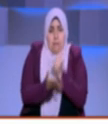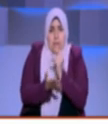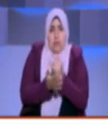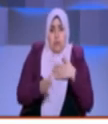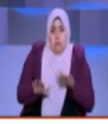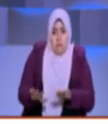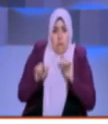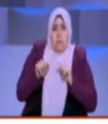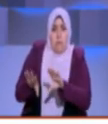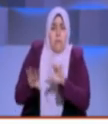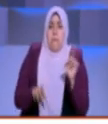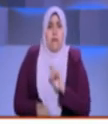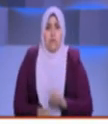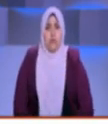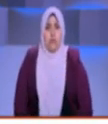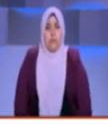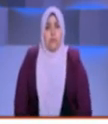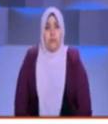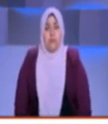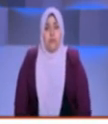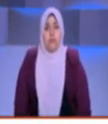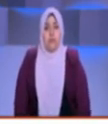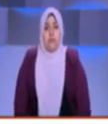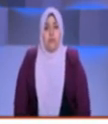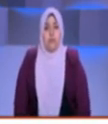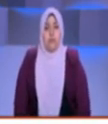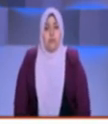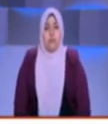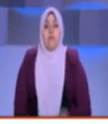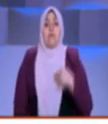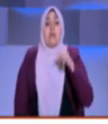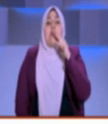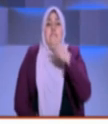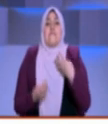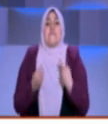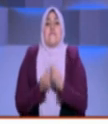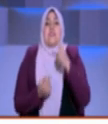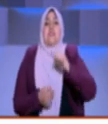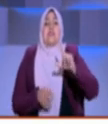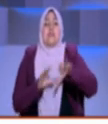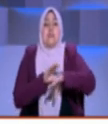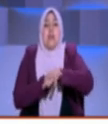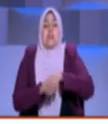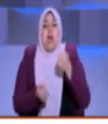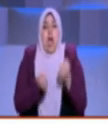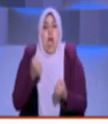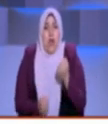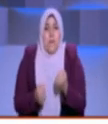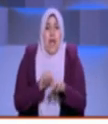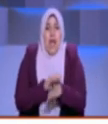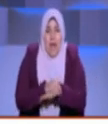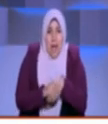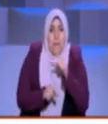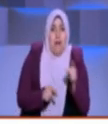الأخلاقية والسياسية أيضا. خالد، واحدة من كبريات الشركات الفرنسية العاملة في مجال تصنيع السيارات خصصت خط إنتاج